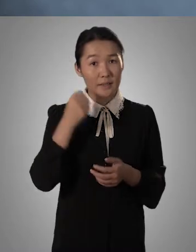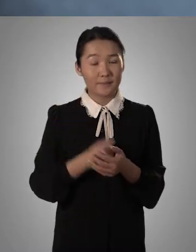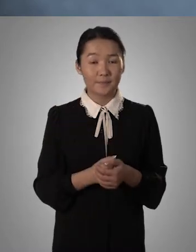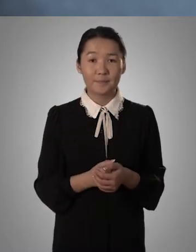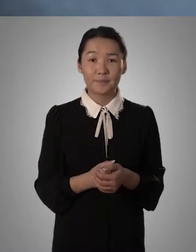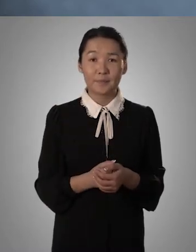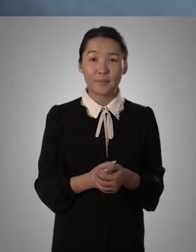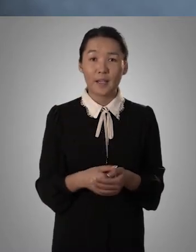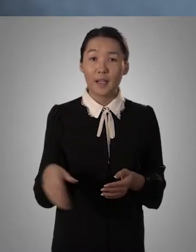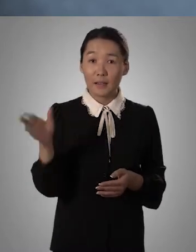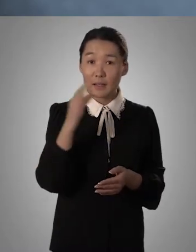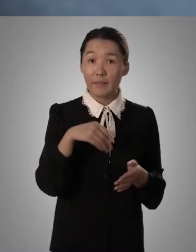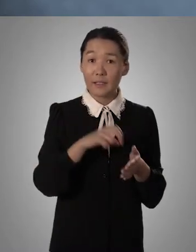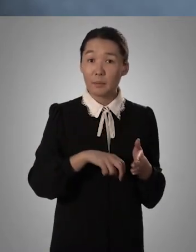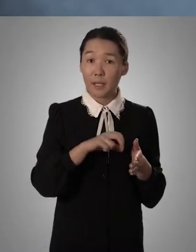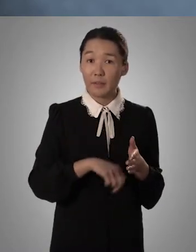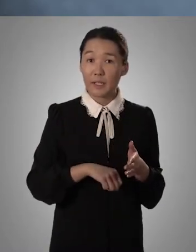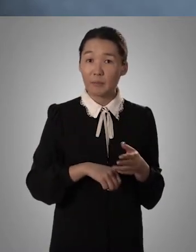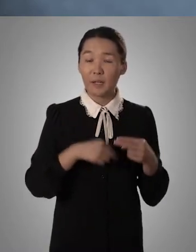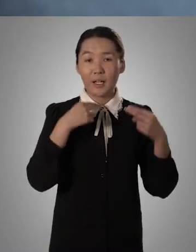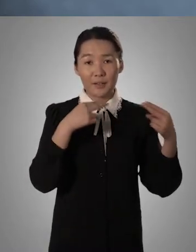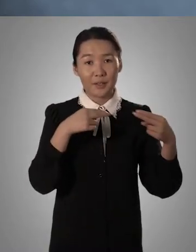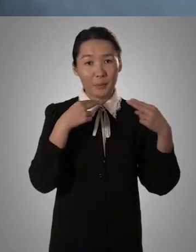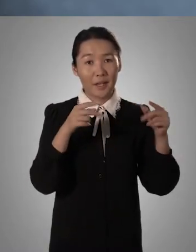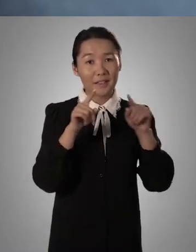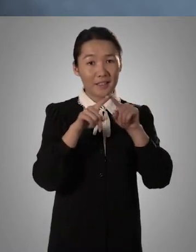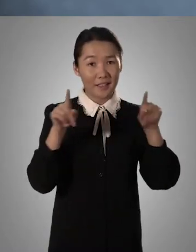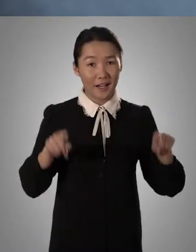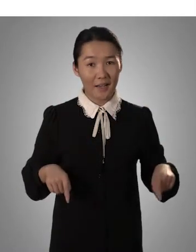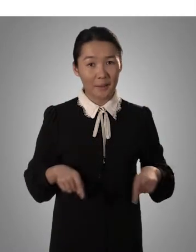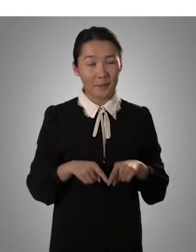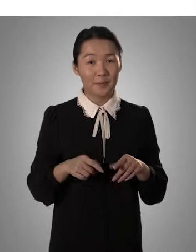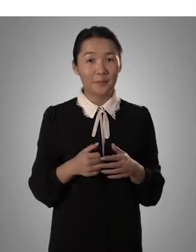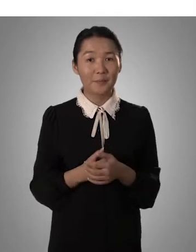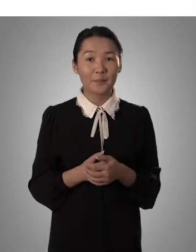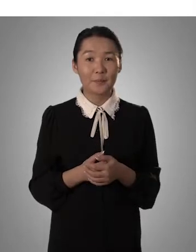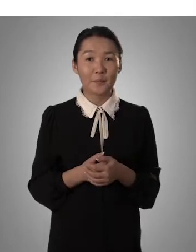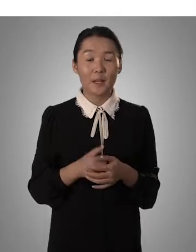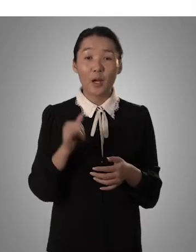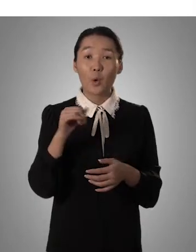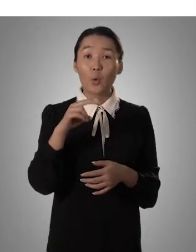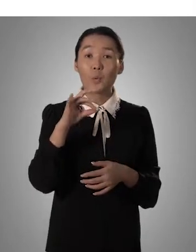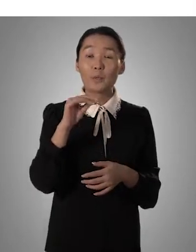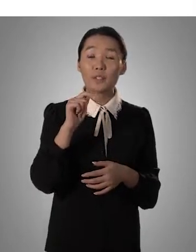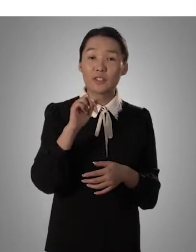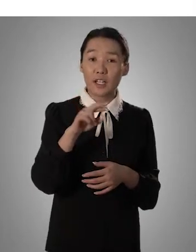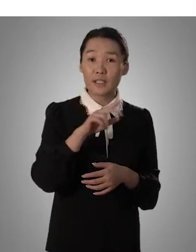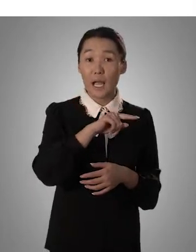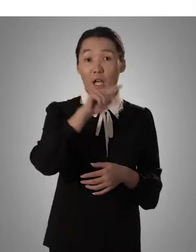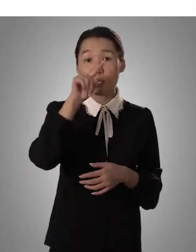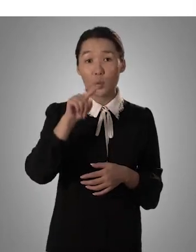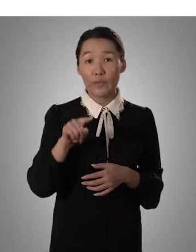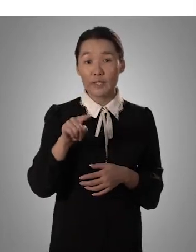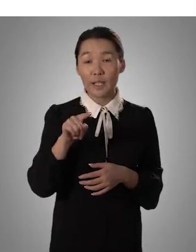предложения во втором случае автор тоже орден победа выше